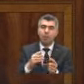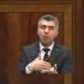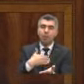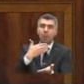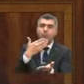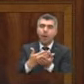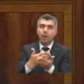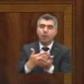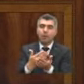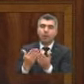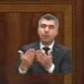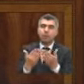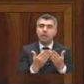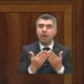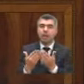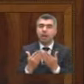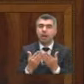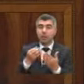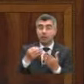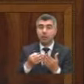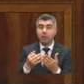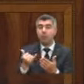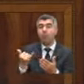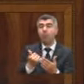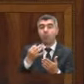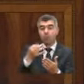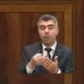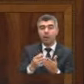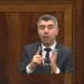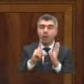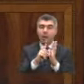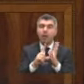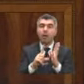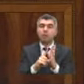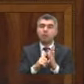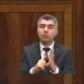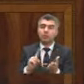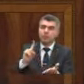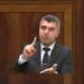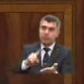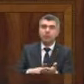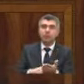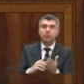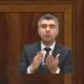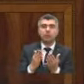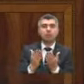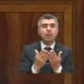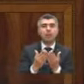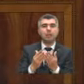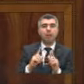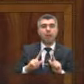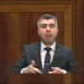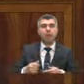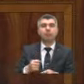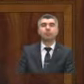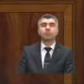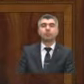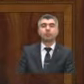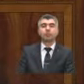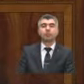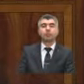التمدرس في ظل إعمال قانون إلزامية التعليم. وعلاقة